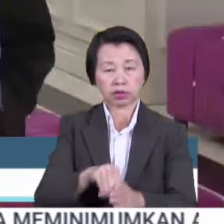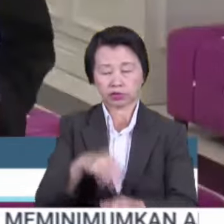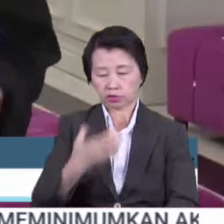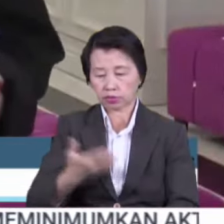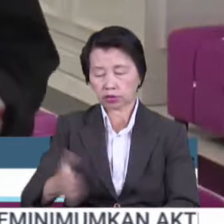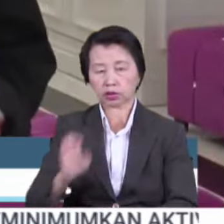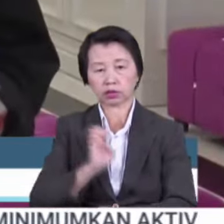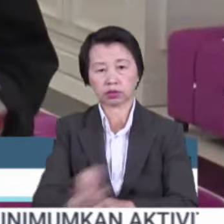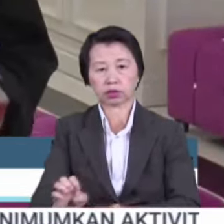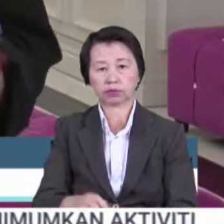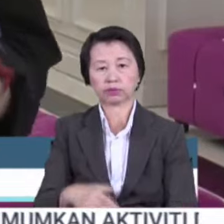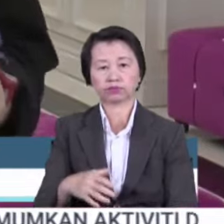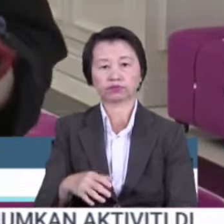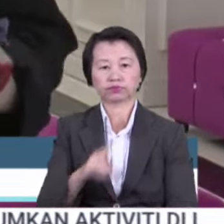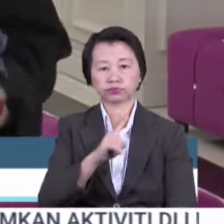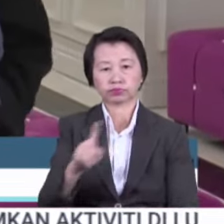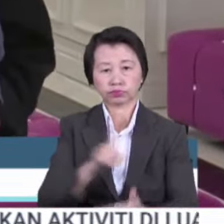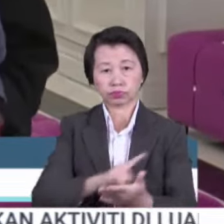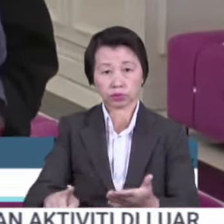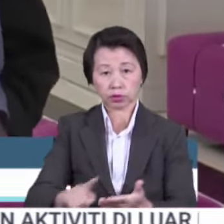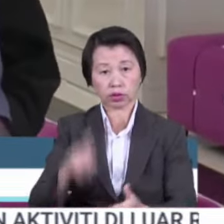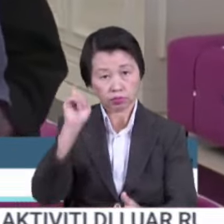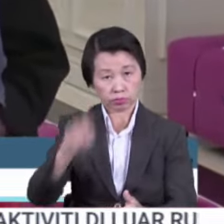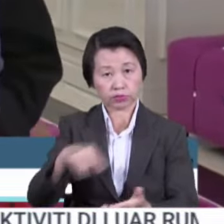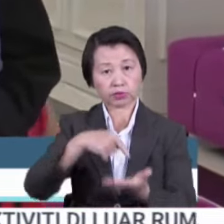yang kemas zakat emas